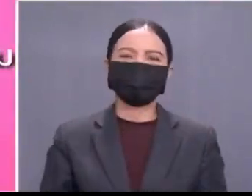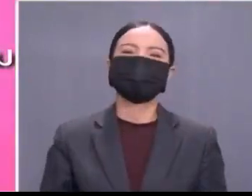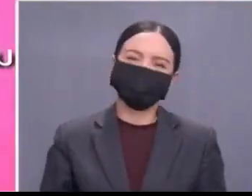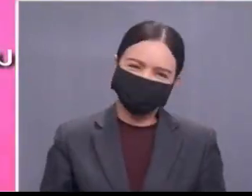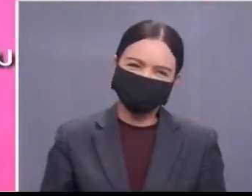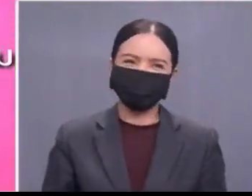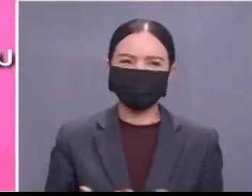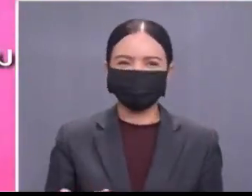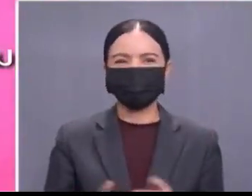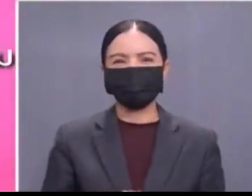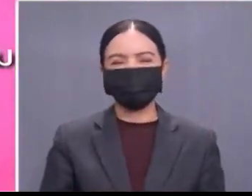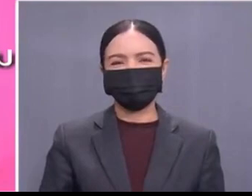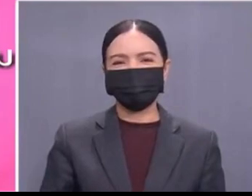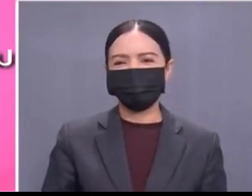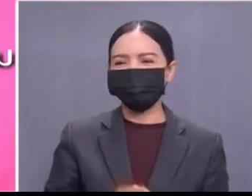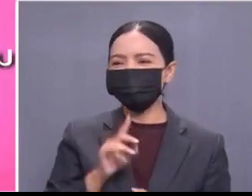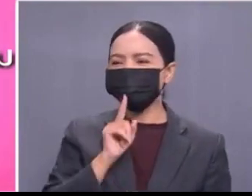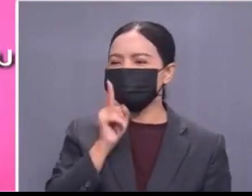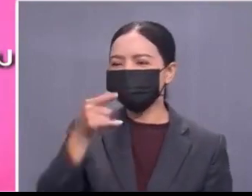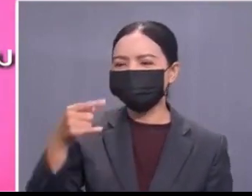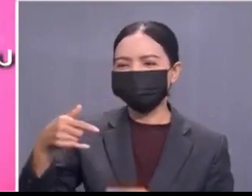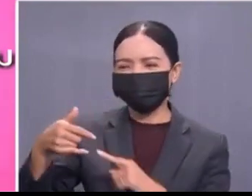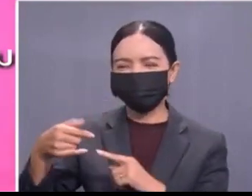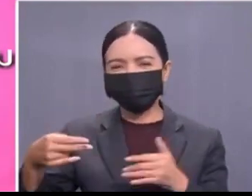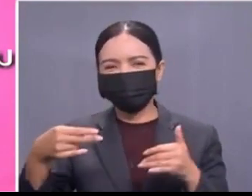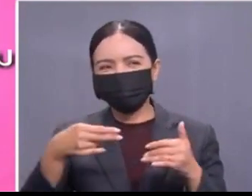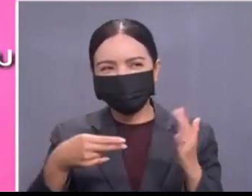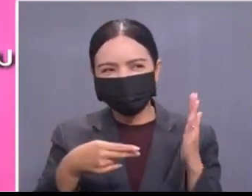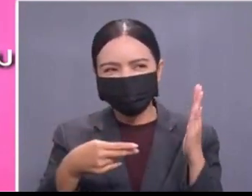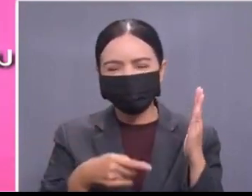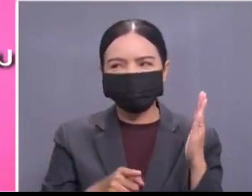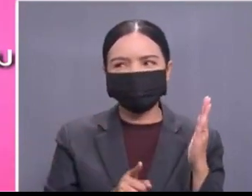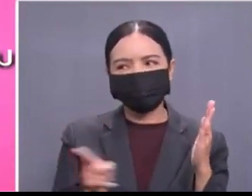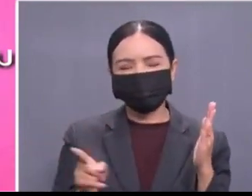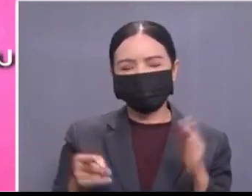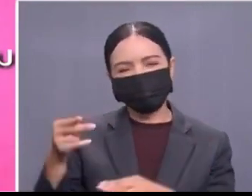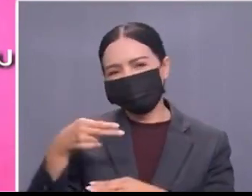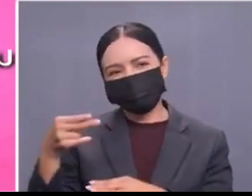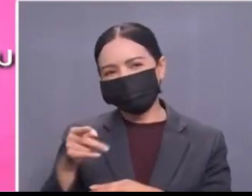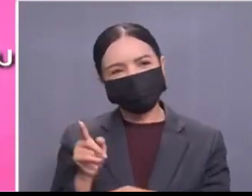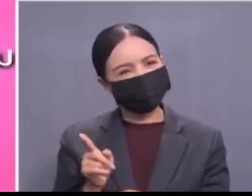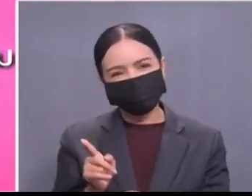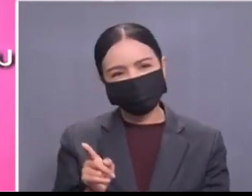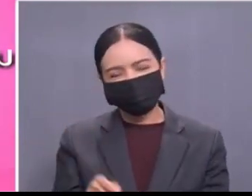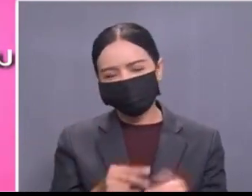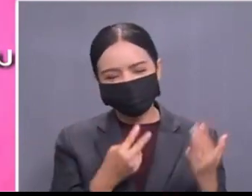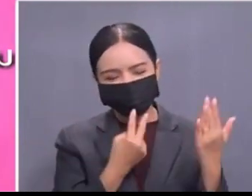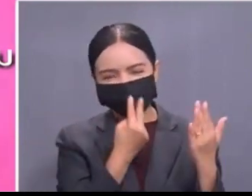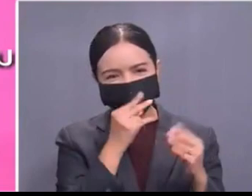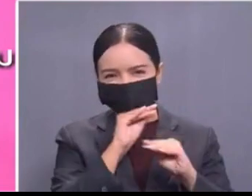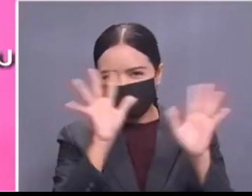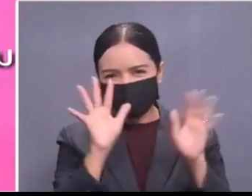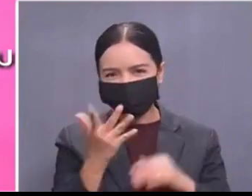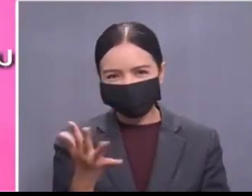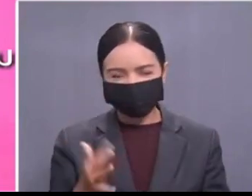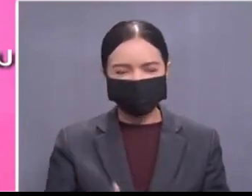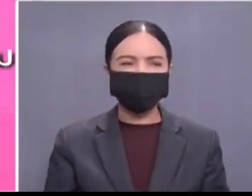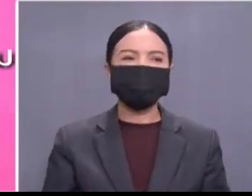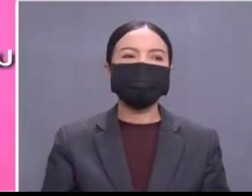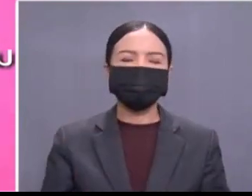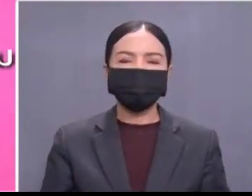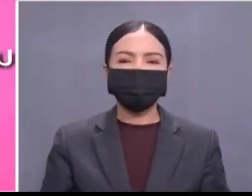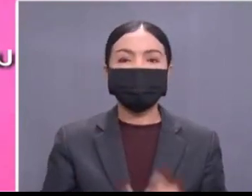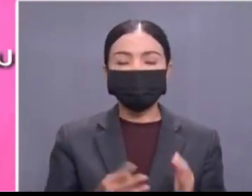แนโทษช่างภาพอีกไม่เห็นก็คุณไปเห็นมั้ยคุณก็ไปโทษท่า้าเไม่มีไม่มีดวงแหมถ้าคนเจะเห็นเค้าก็เห็น